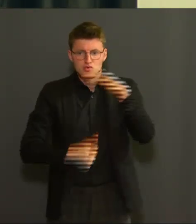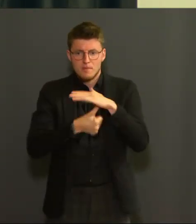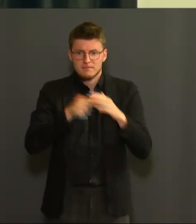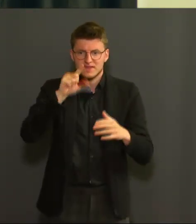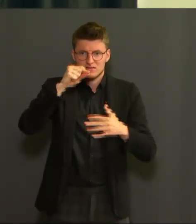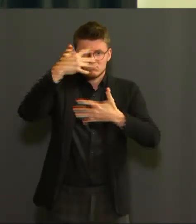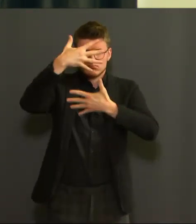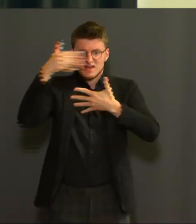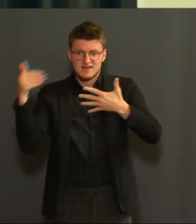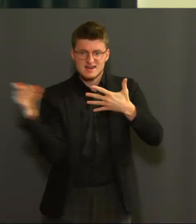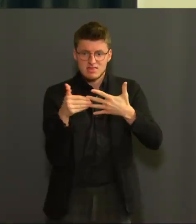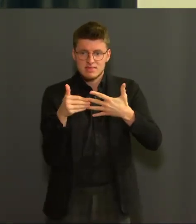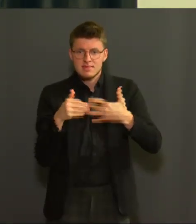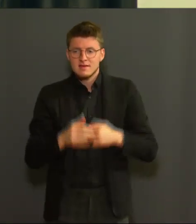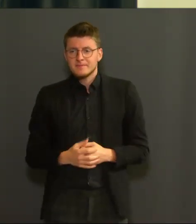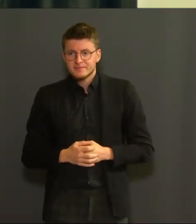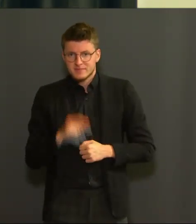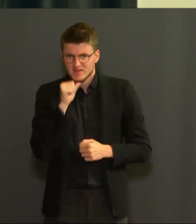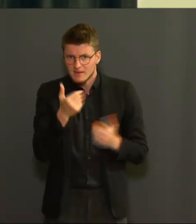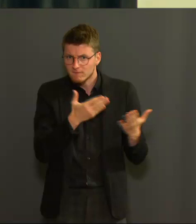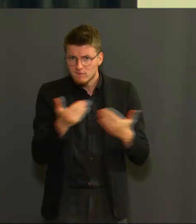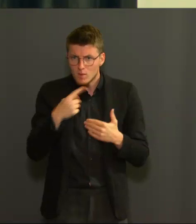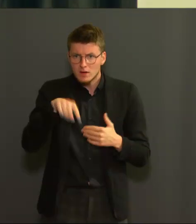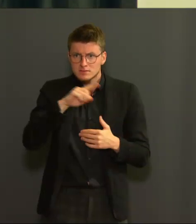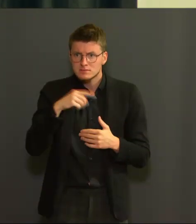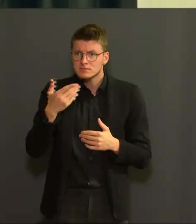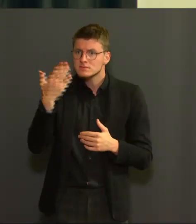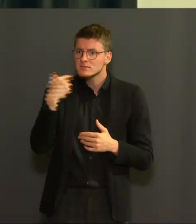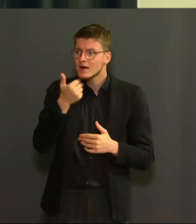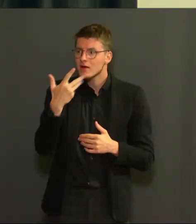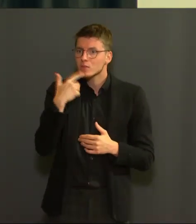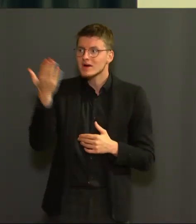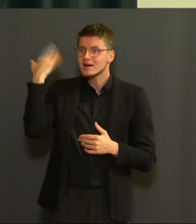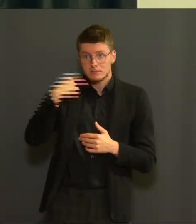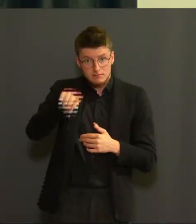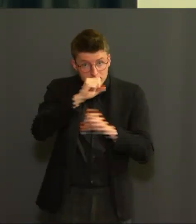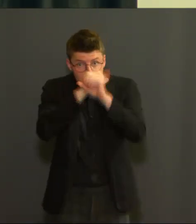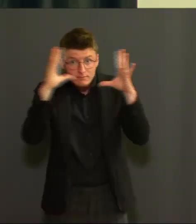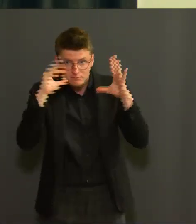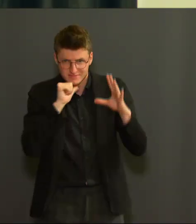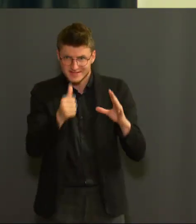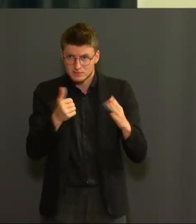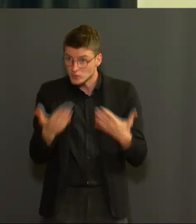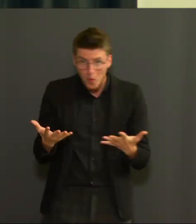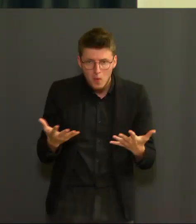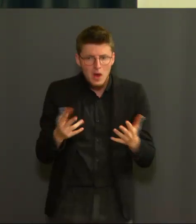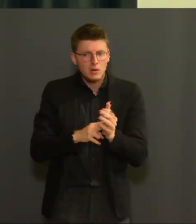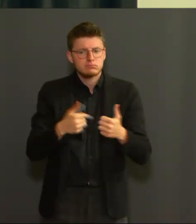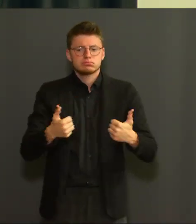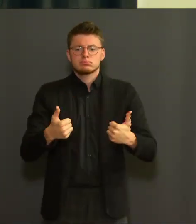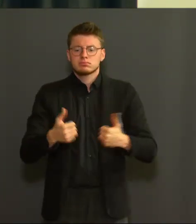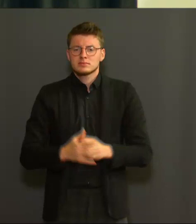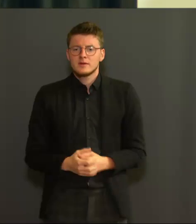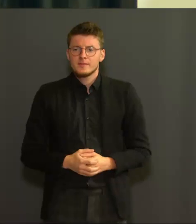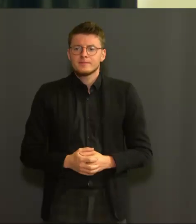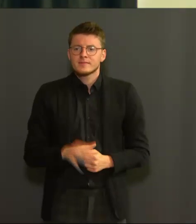Deze resultaten zijn niet enkel te danken aan de inspanningen van de federale en regionale overheden of van een groep experten.